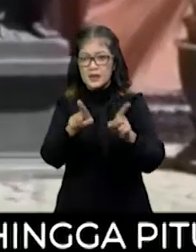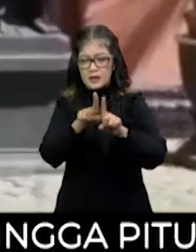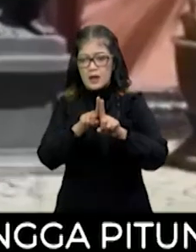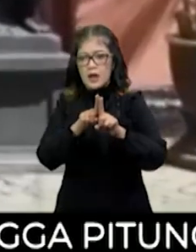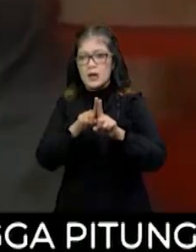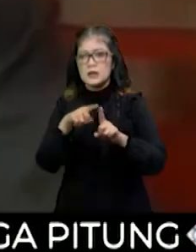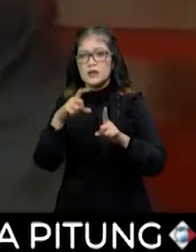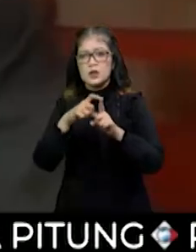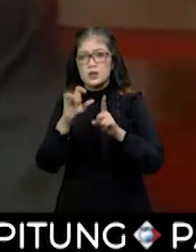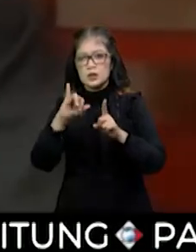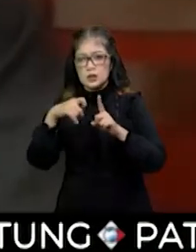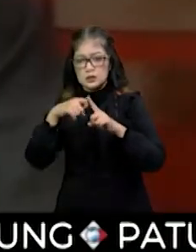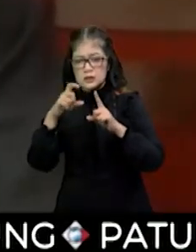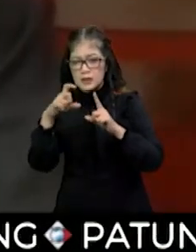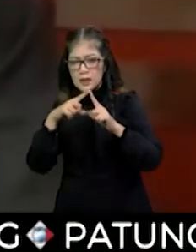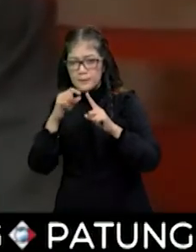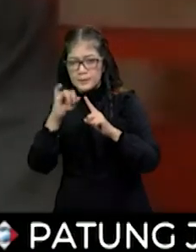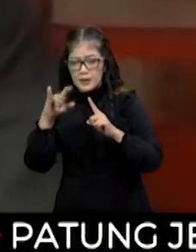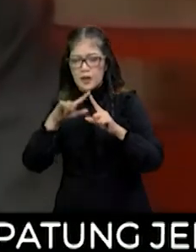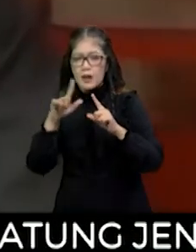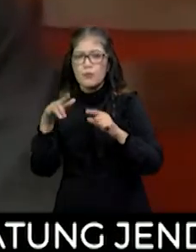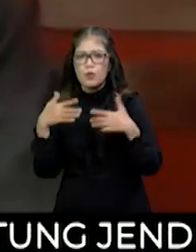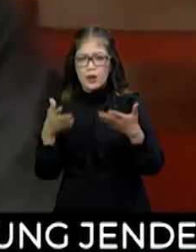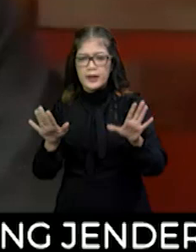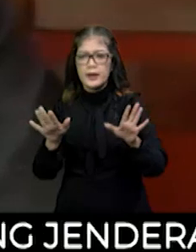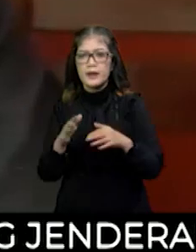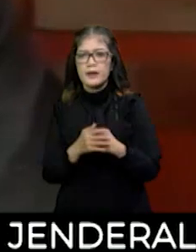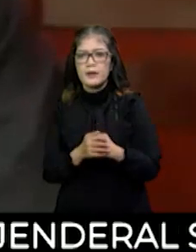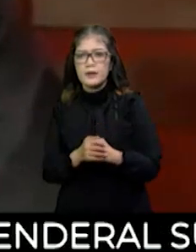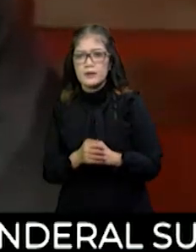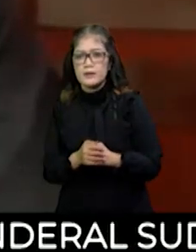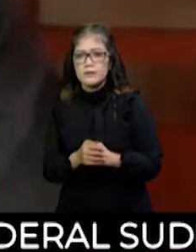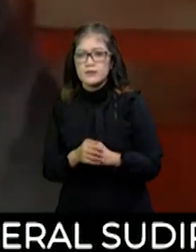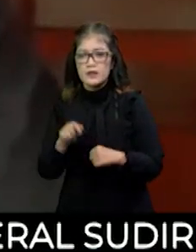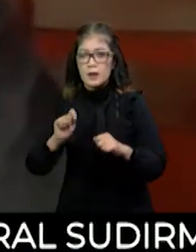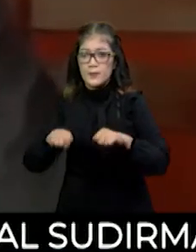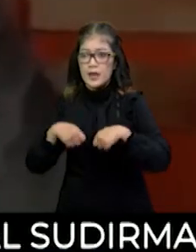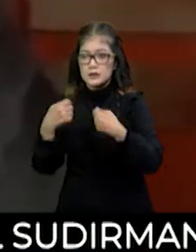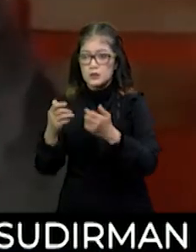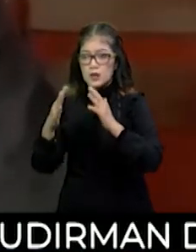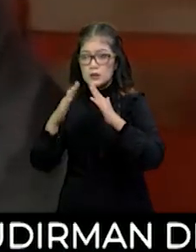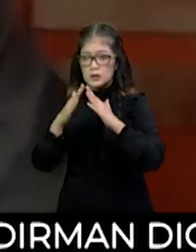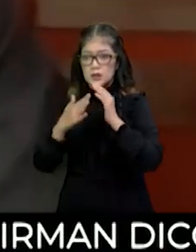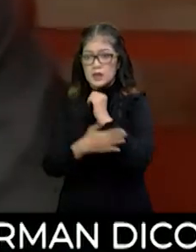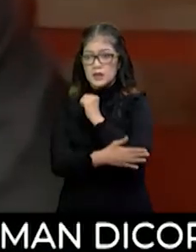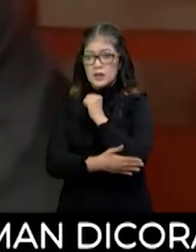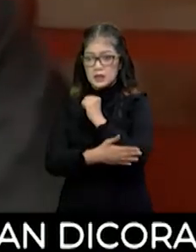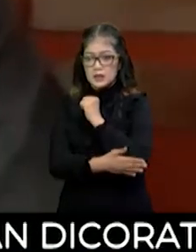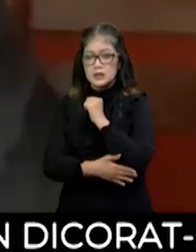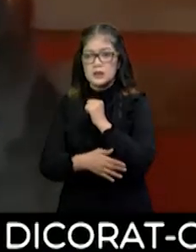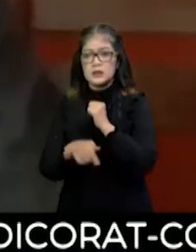Dinpendukcapil. Kami kan mengajukan permohonan ke Pengadilan Negeri Surabaya dan dari pertimbangan hakim